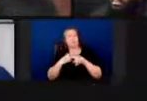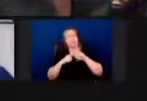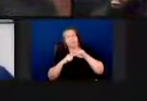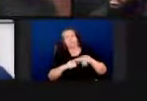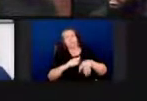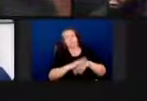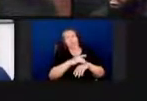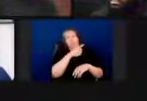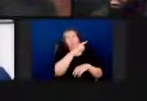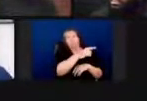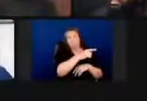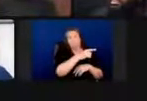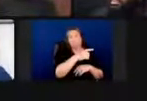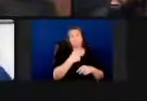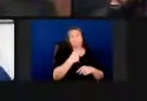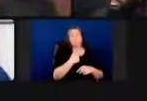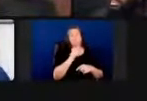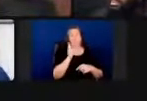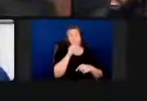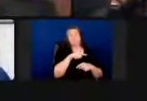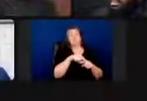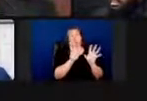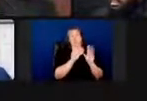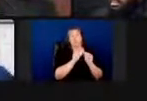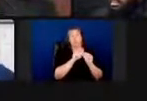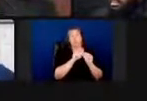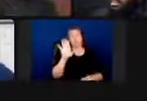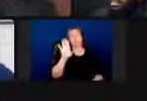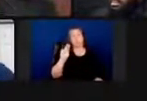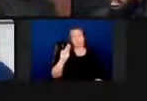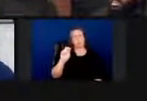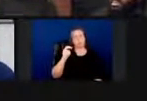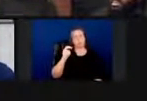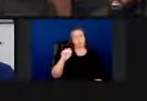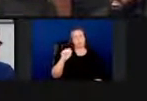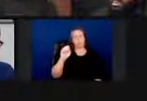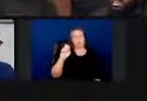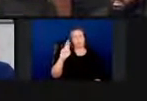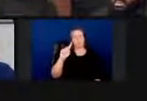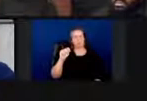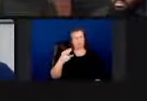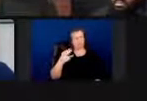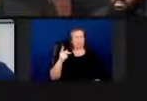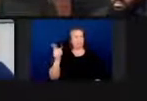tulipoenda katika kongamano hilo ni shule moja tu ya